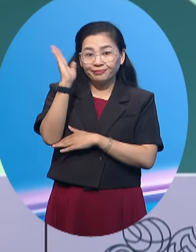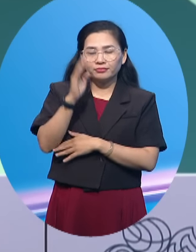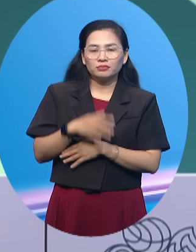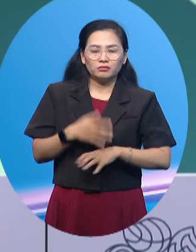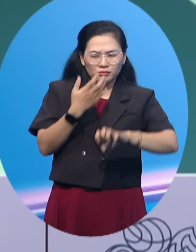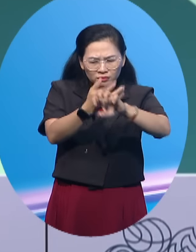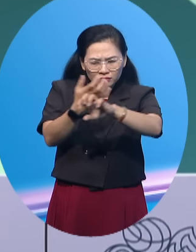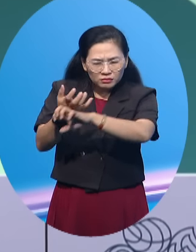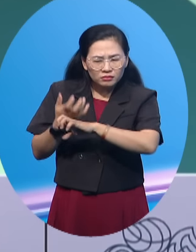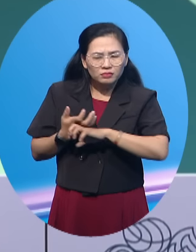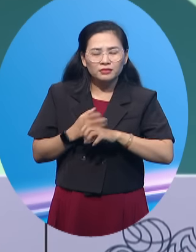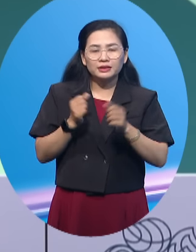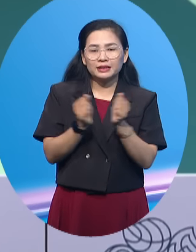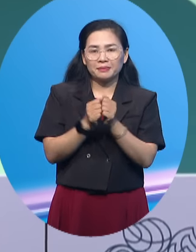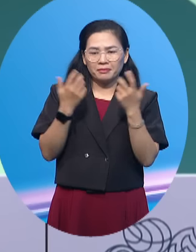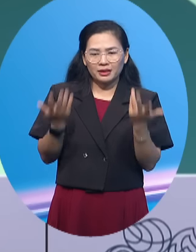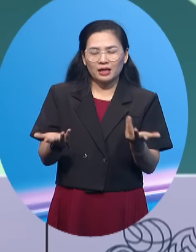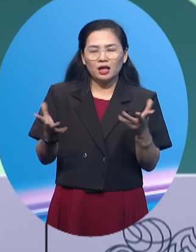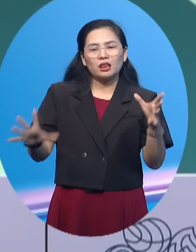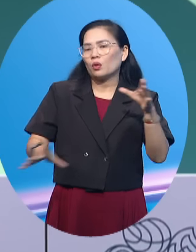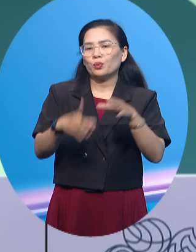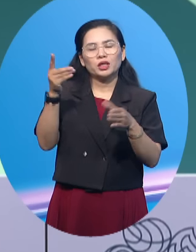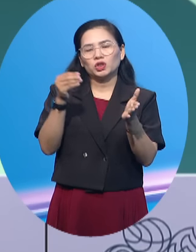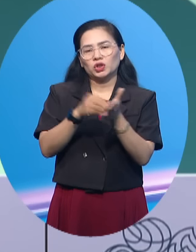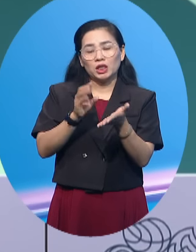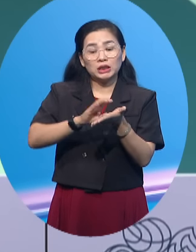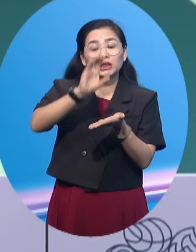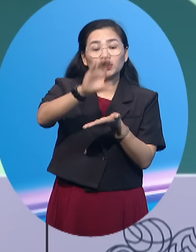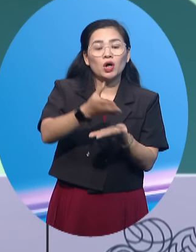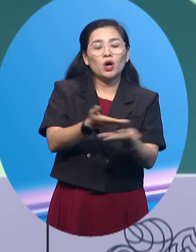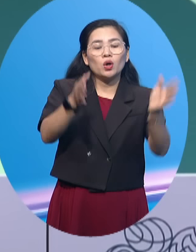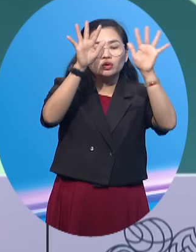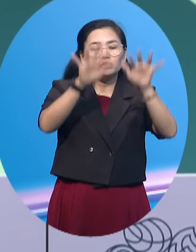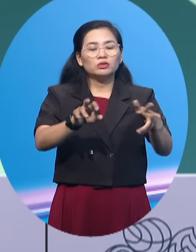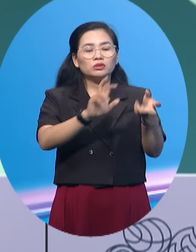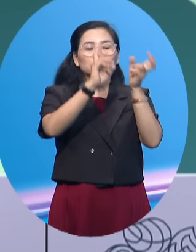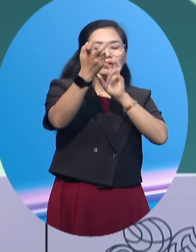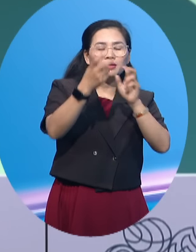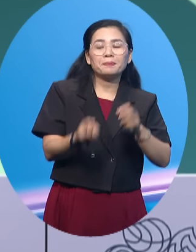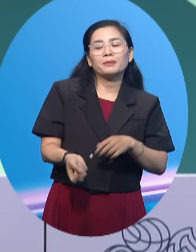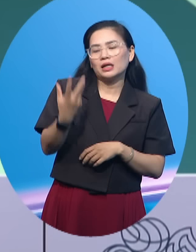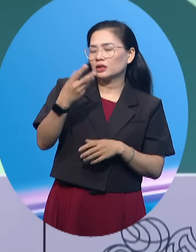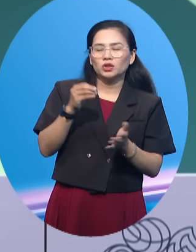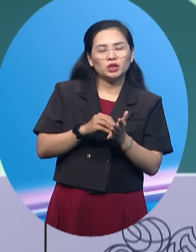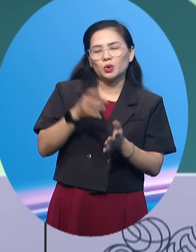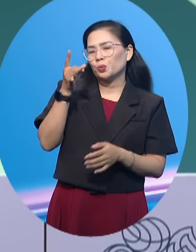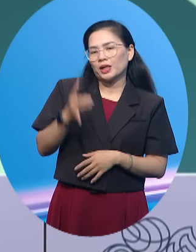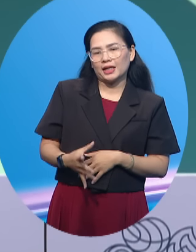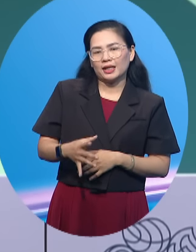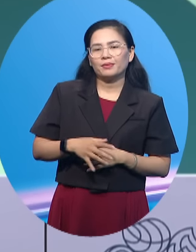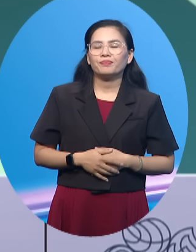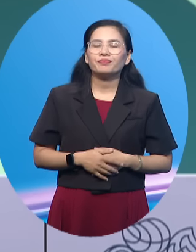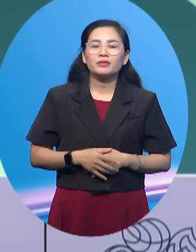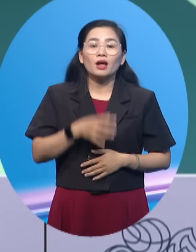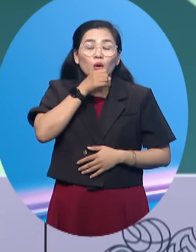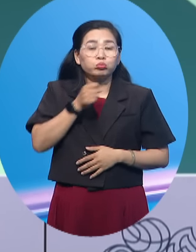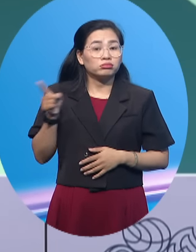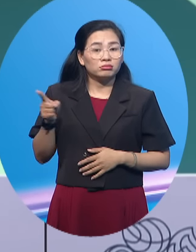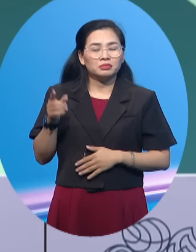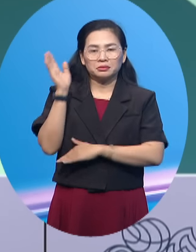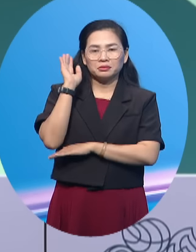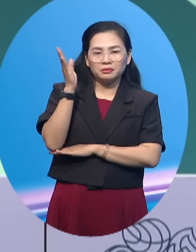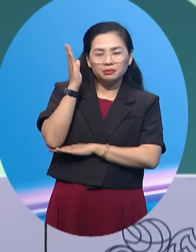tham gia COP29 năm nay vẫn chưa thể thống nhất mức tài chính cho nỗ lực chống biến đổi khí hậu. Ông Vaxman cho rằng, dự